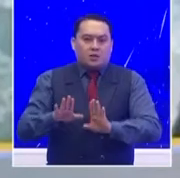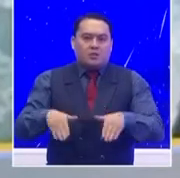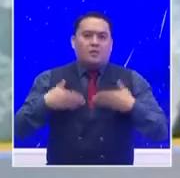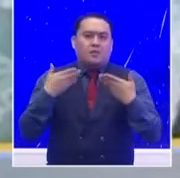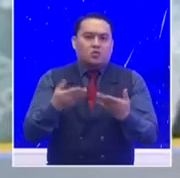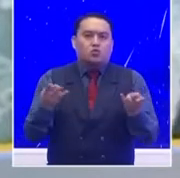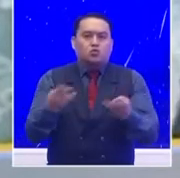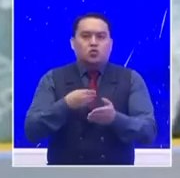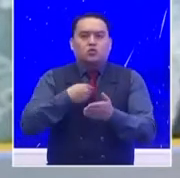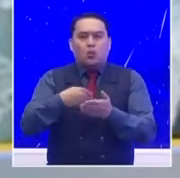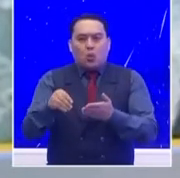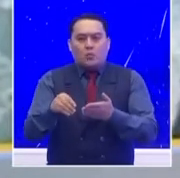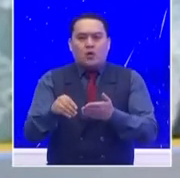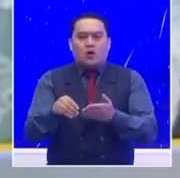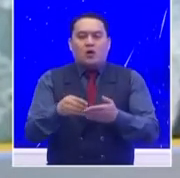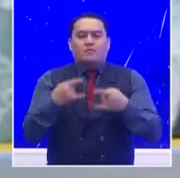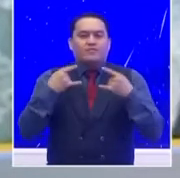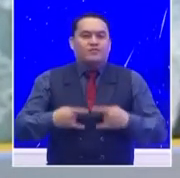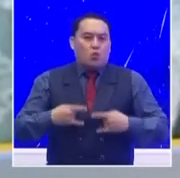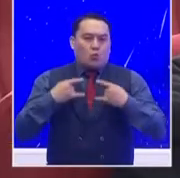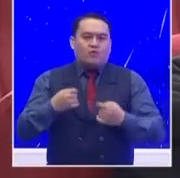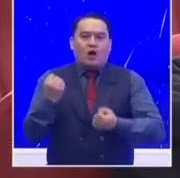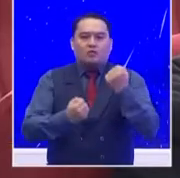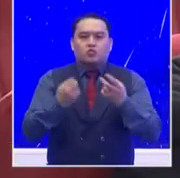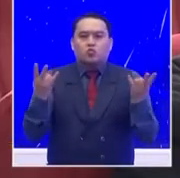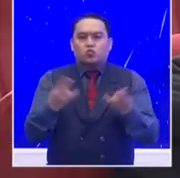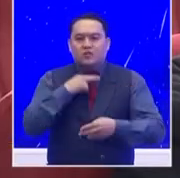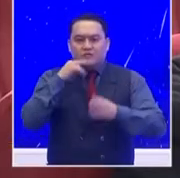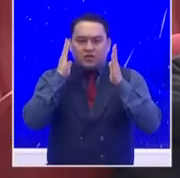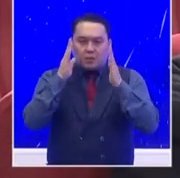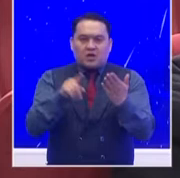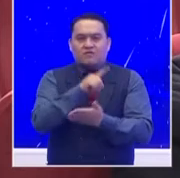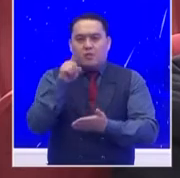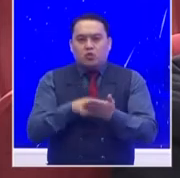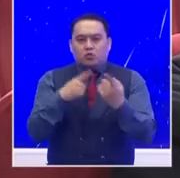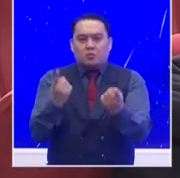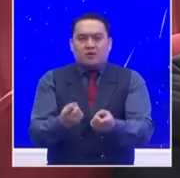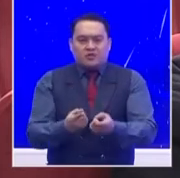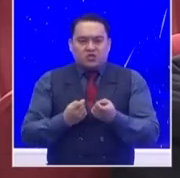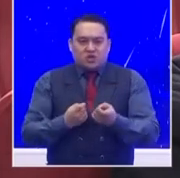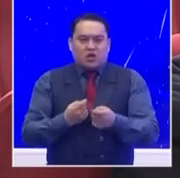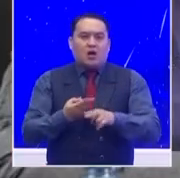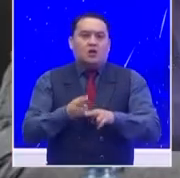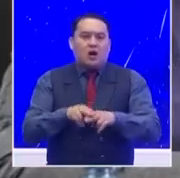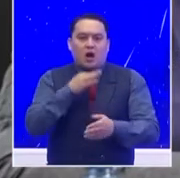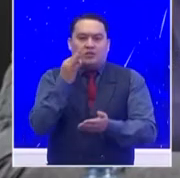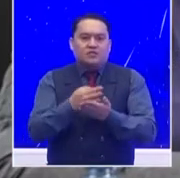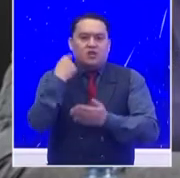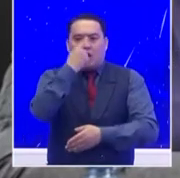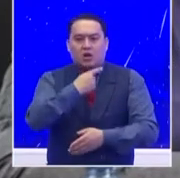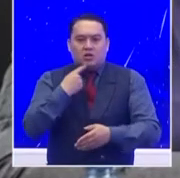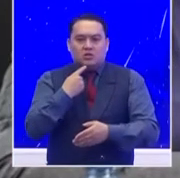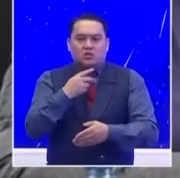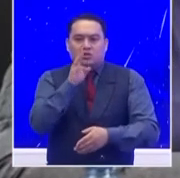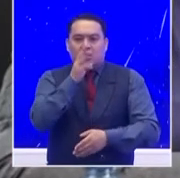необходимо закрепить передвижные флюра автомобиль особого внимания требует вопрос привлечения медперсонала по словам ответственных лиц из-за